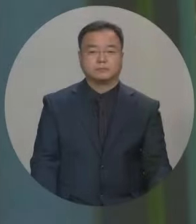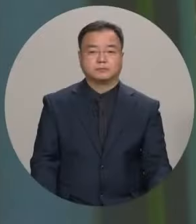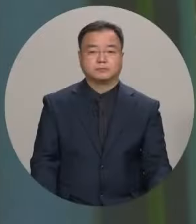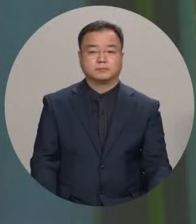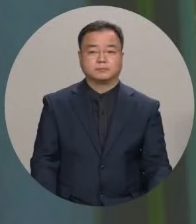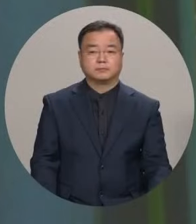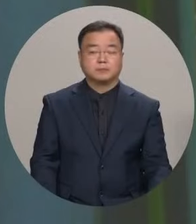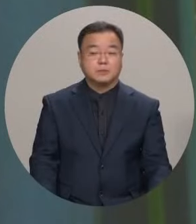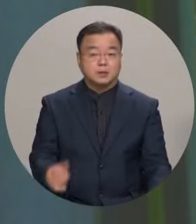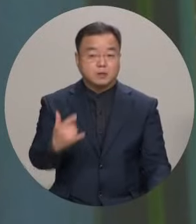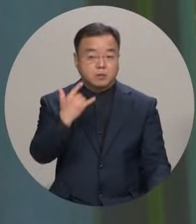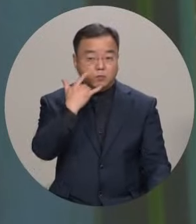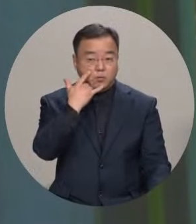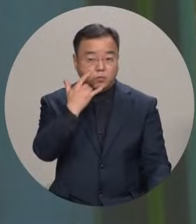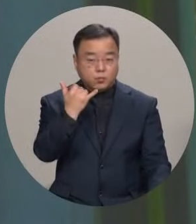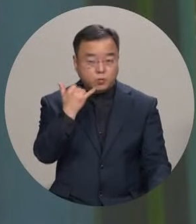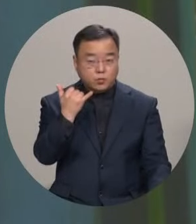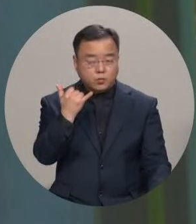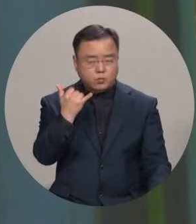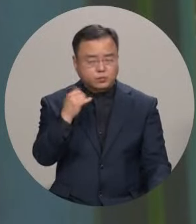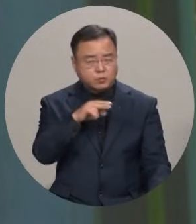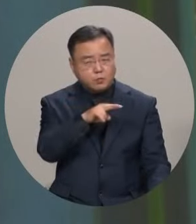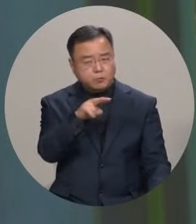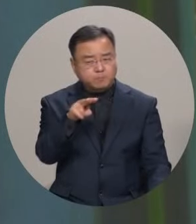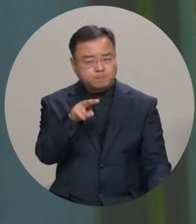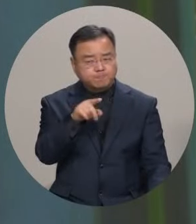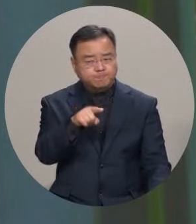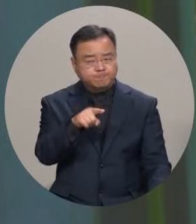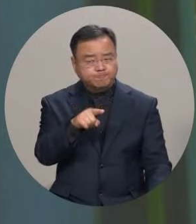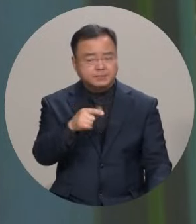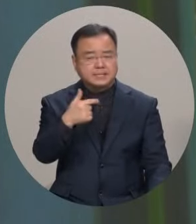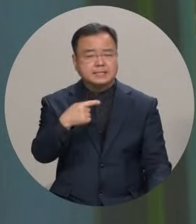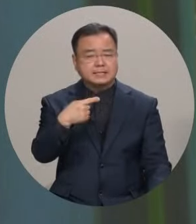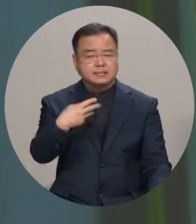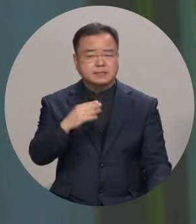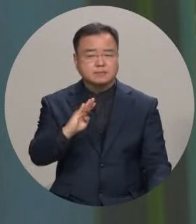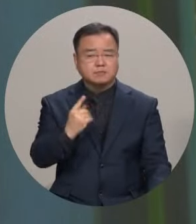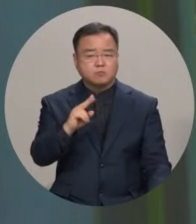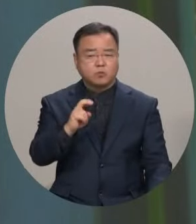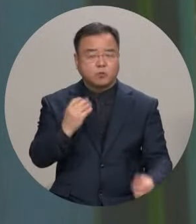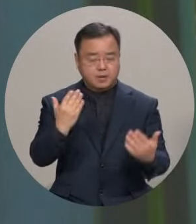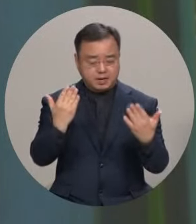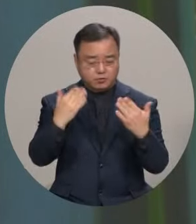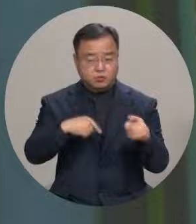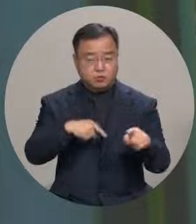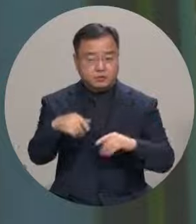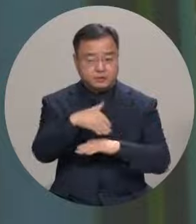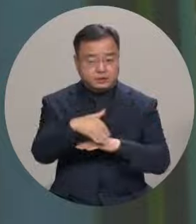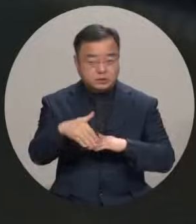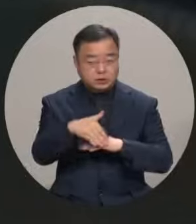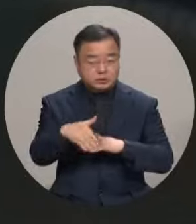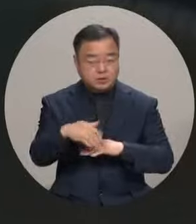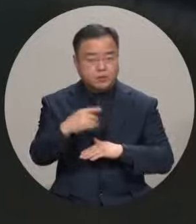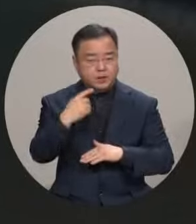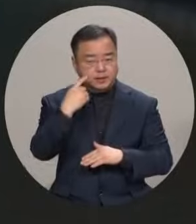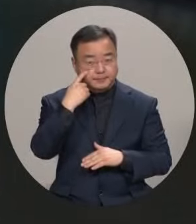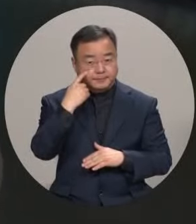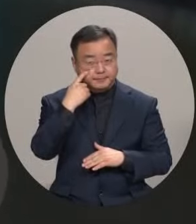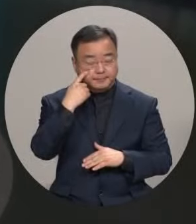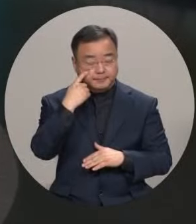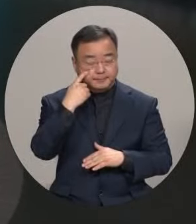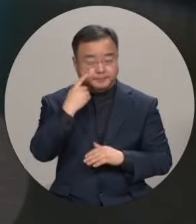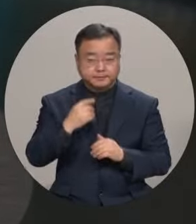네 학부모들이 보는 늘봄학교 정책 권영은 정치하는 엄마들 활동가와 짚어봅니다 어서 오세요네